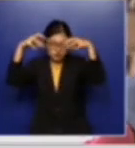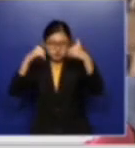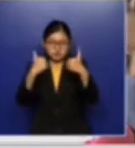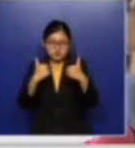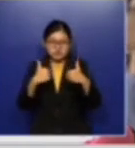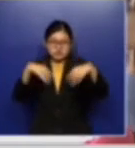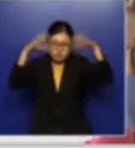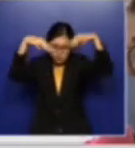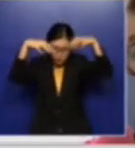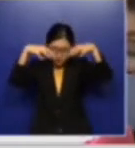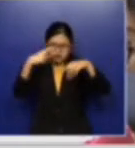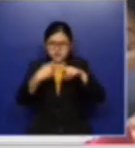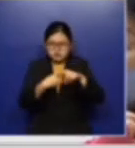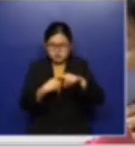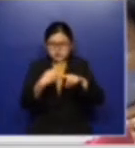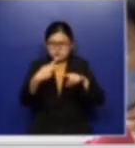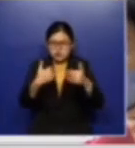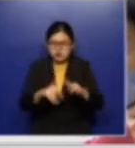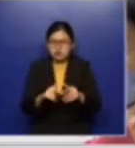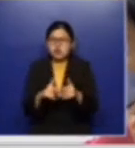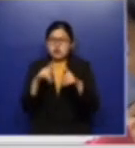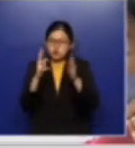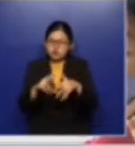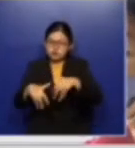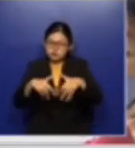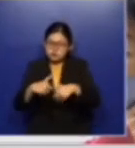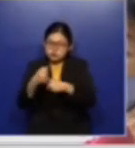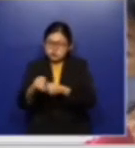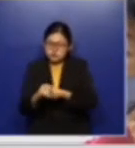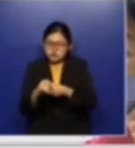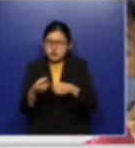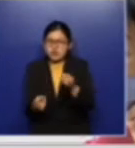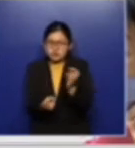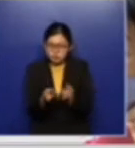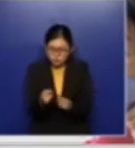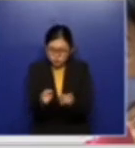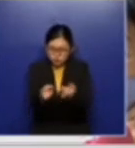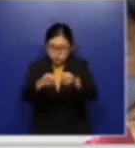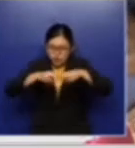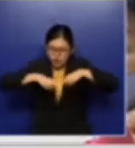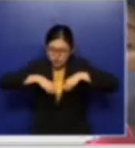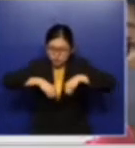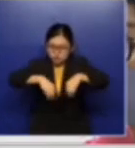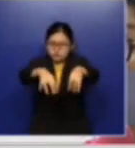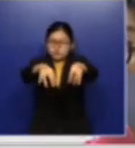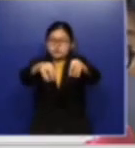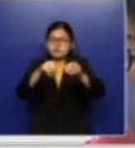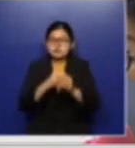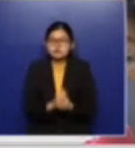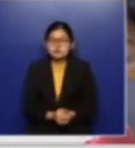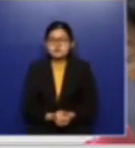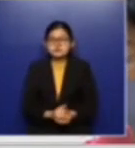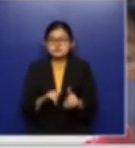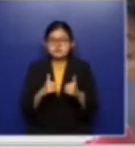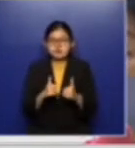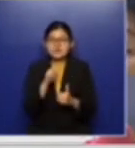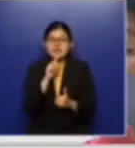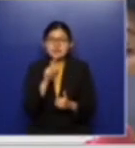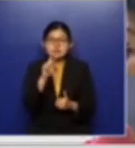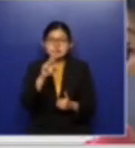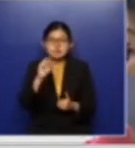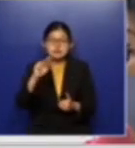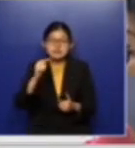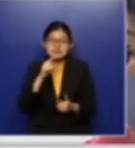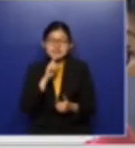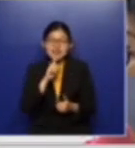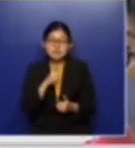2เดือนแล้วชาวนารอปลูกข้าว รอน้ำจากชลประทานถามเรียนถามท่านรัฐมนตรีถ้าท่านมีนโยบายบริหารจัดการน้